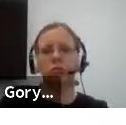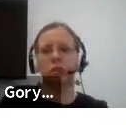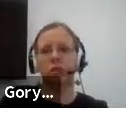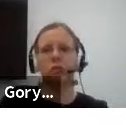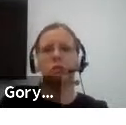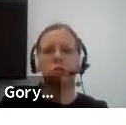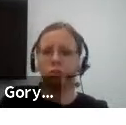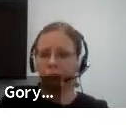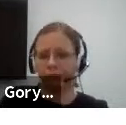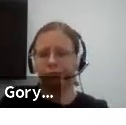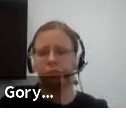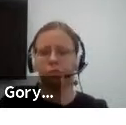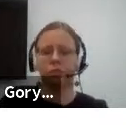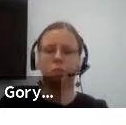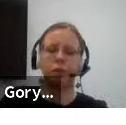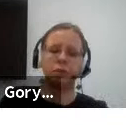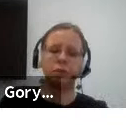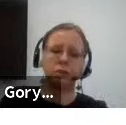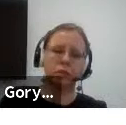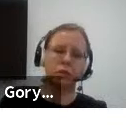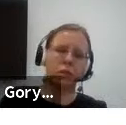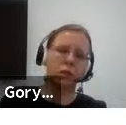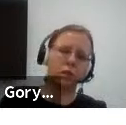to bez utraty jakości.